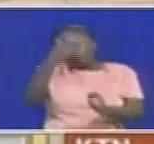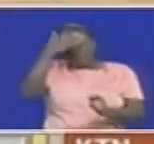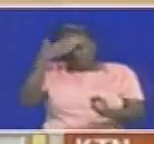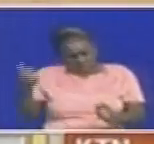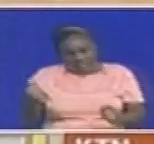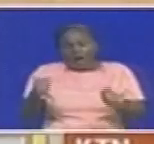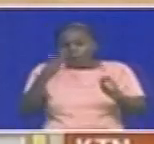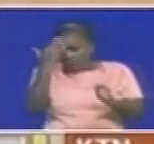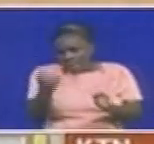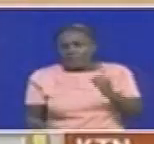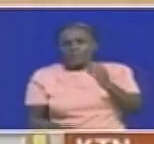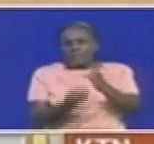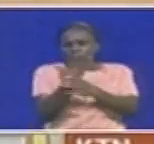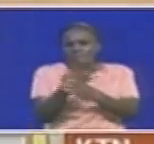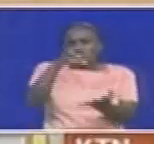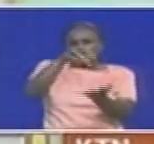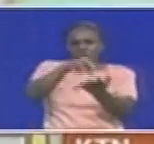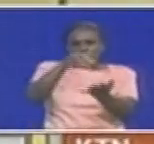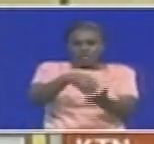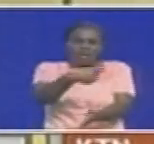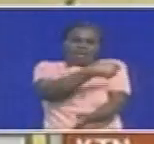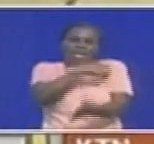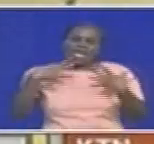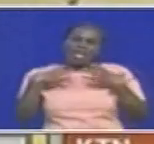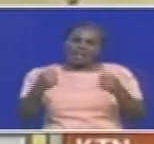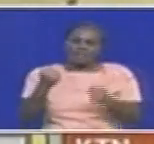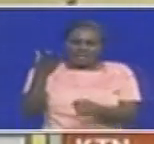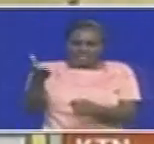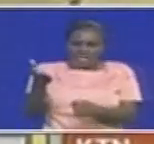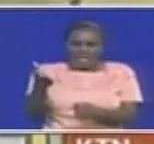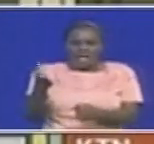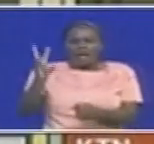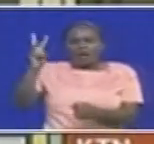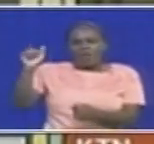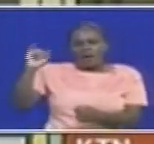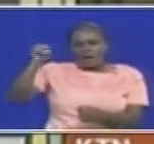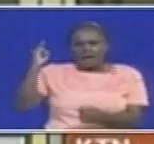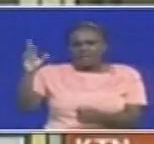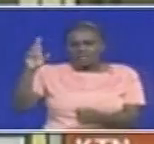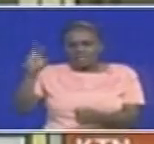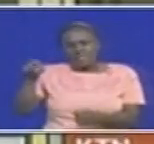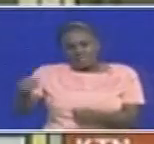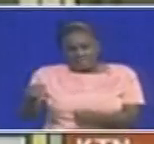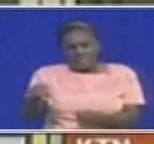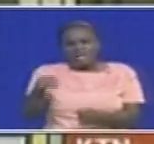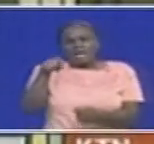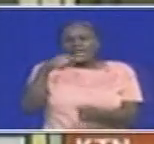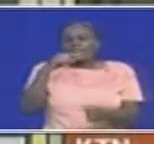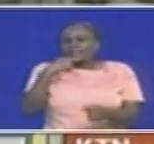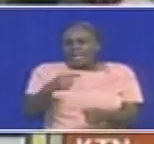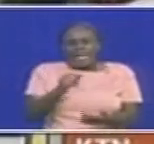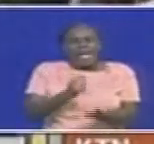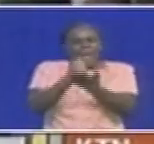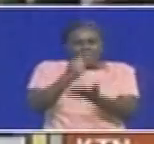kufuatia kuzinduliwa kwa kituo cha afya katika eneo la Heragal mjini Wajir, jambo linalotajwa kuwa